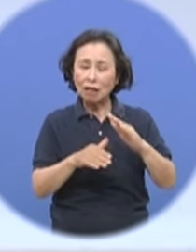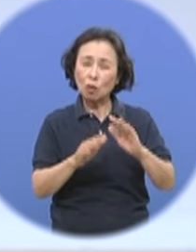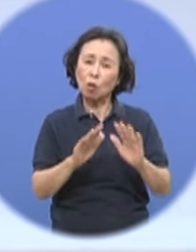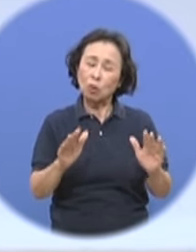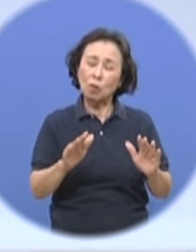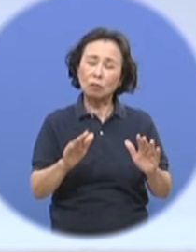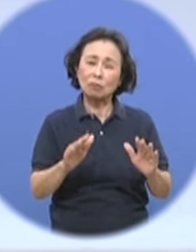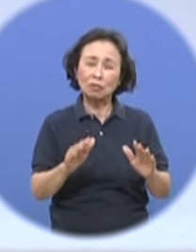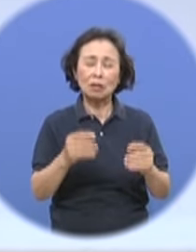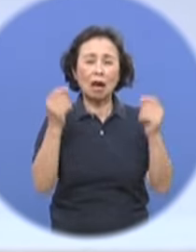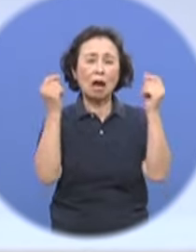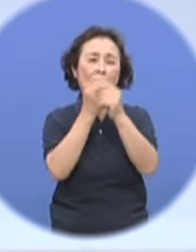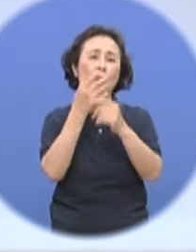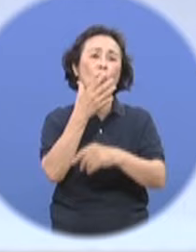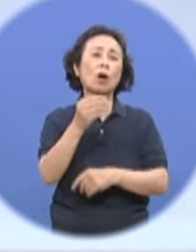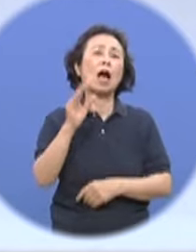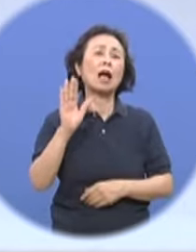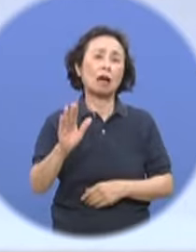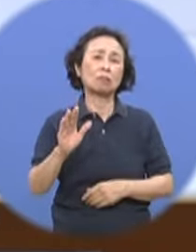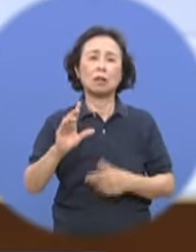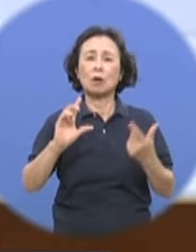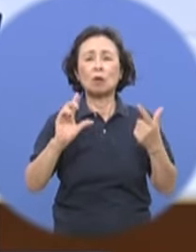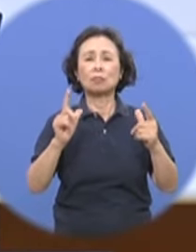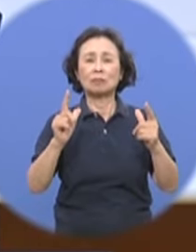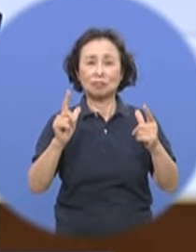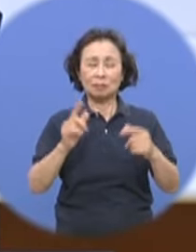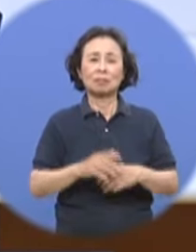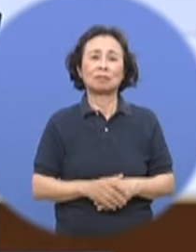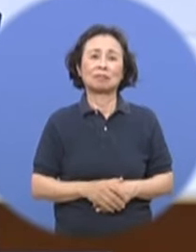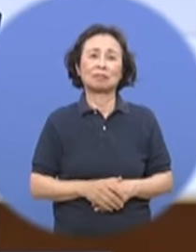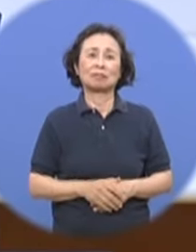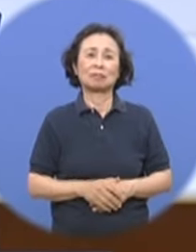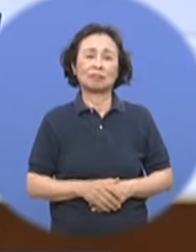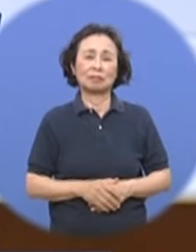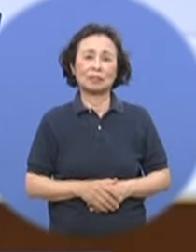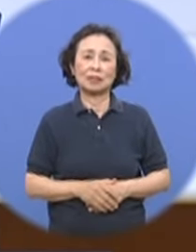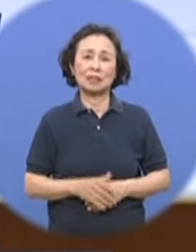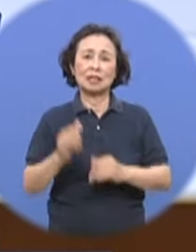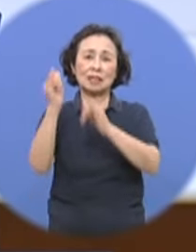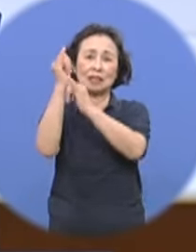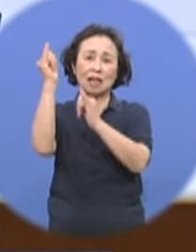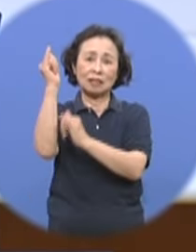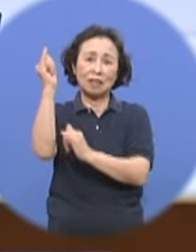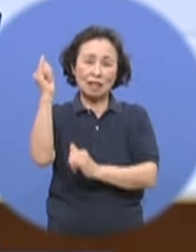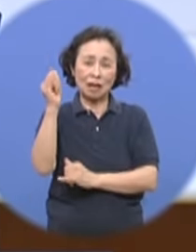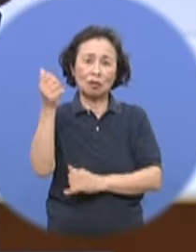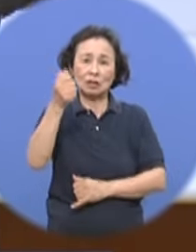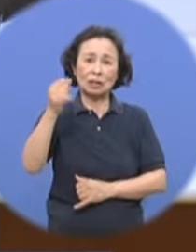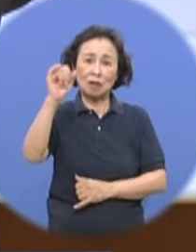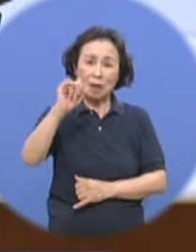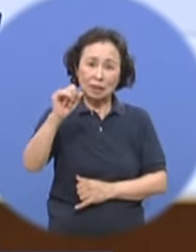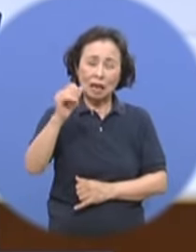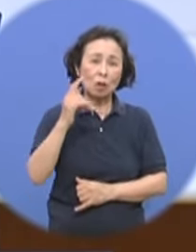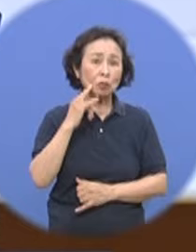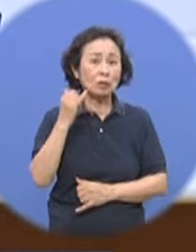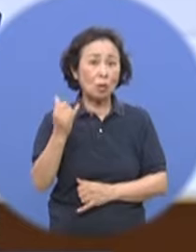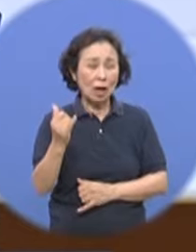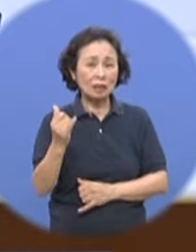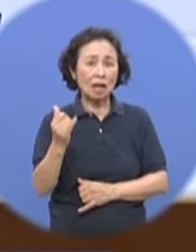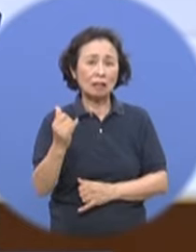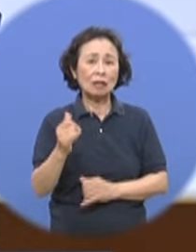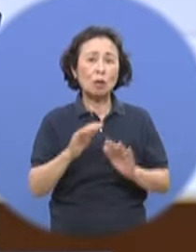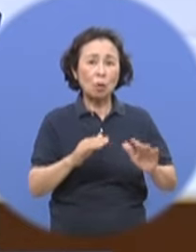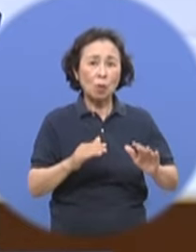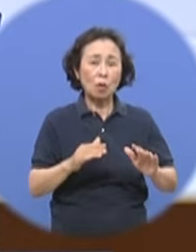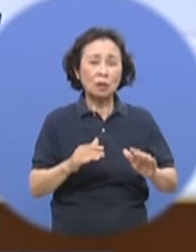があります。そうではないということであります。これはあくまでも3世代4世代おじいちゃんおばあちゃんお父さんお母さんそして